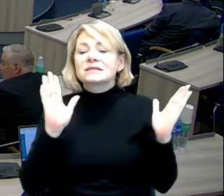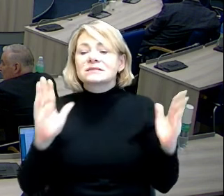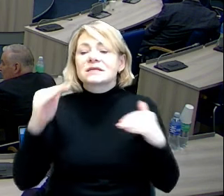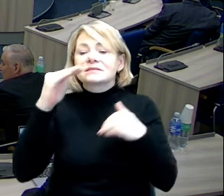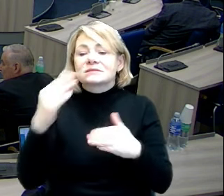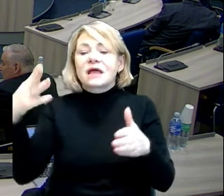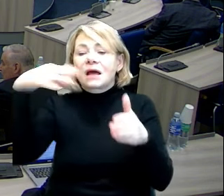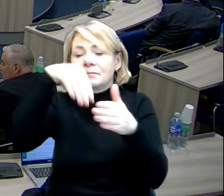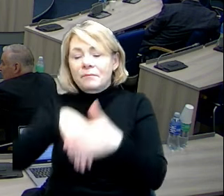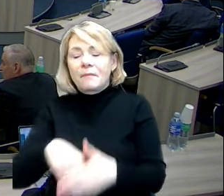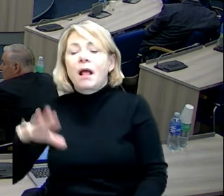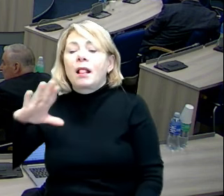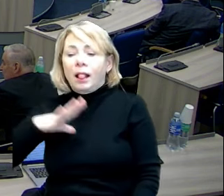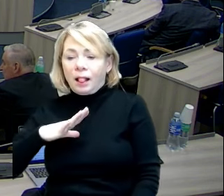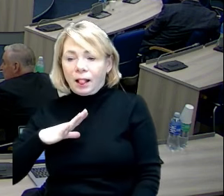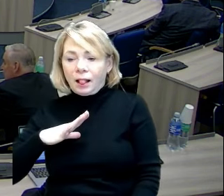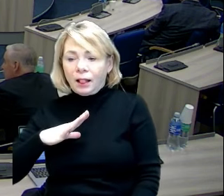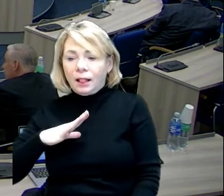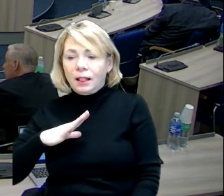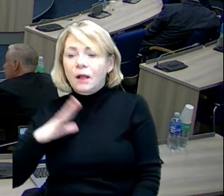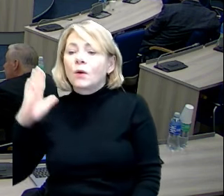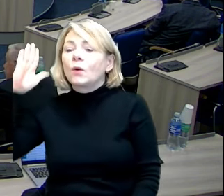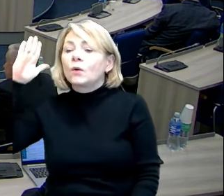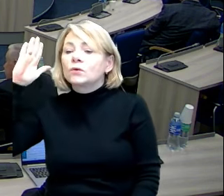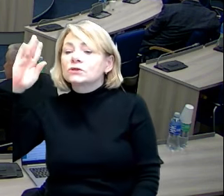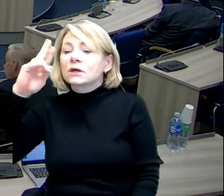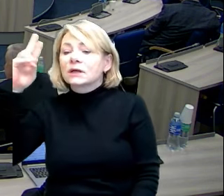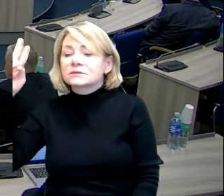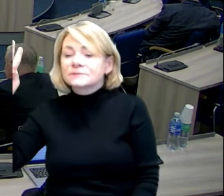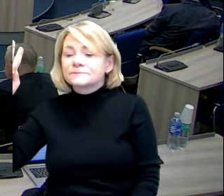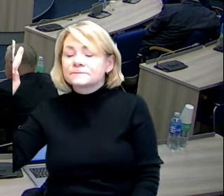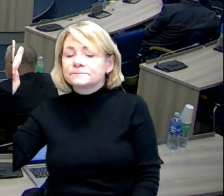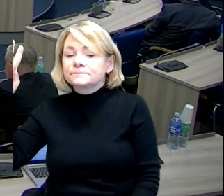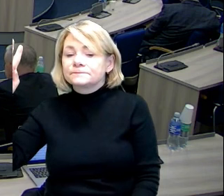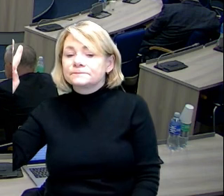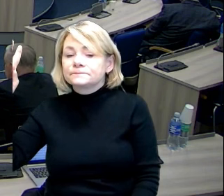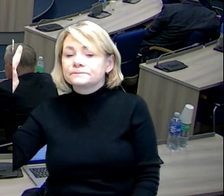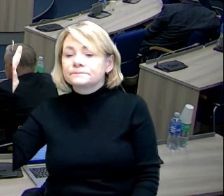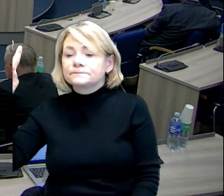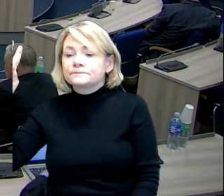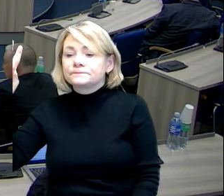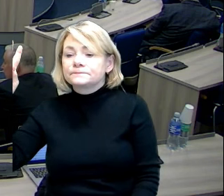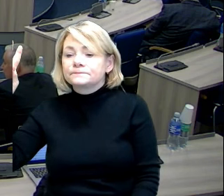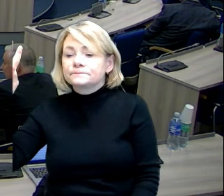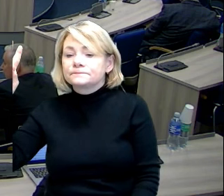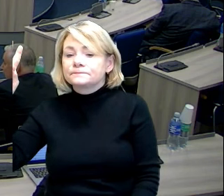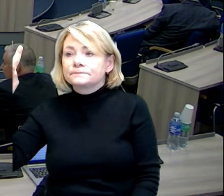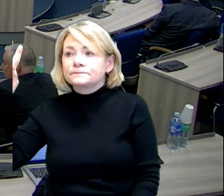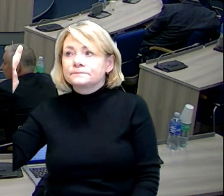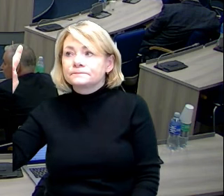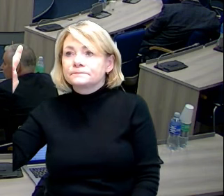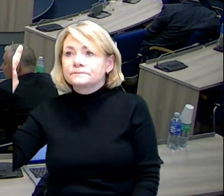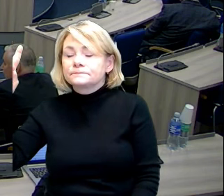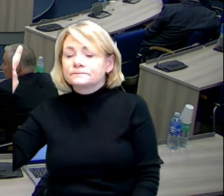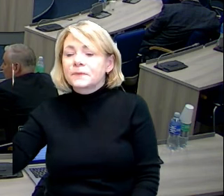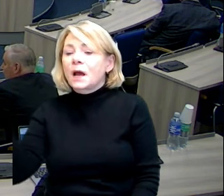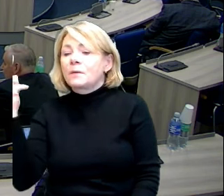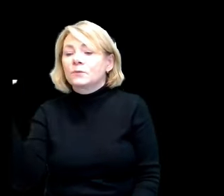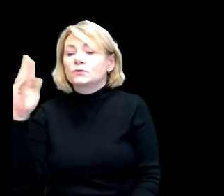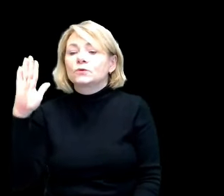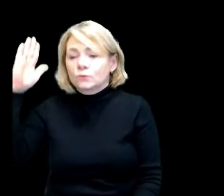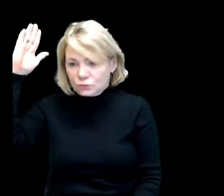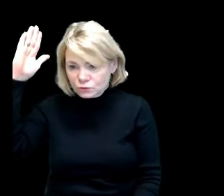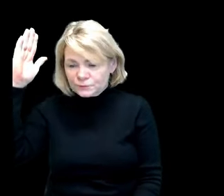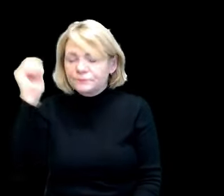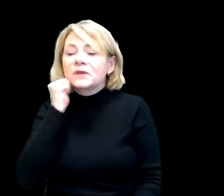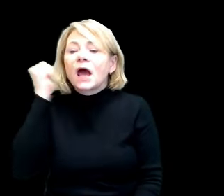elektroninę sistemą kas už saulius liekis už laura vaisiauskė už ačiū labai